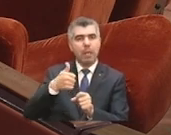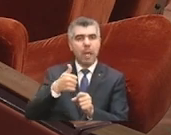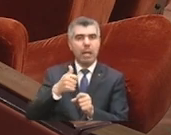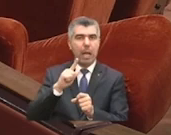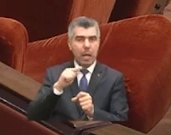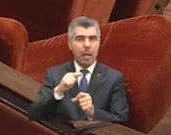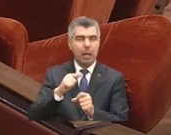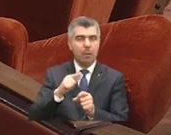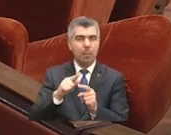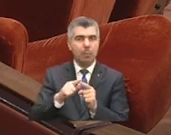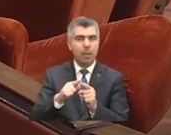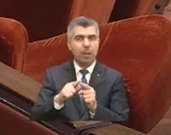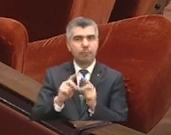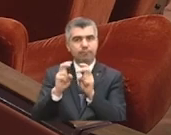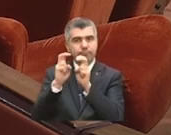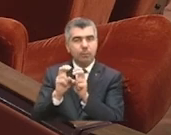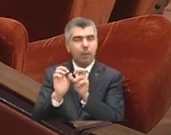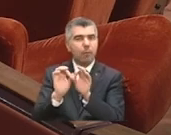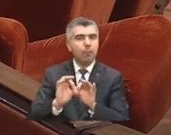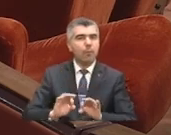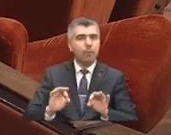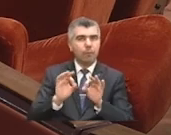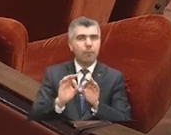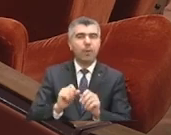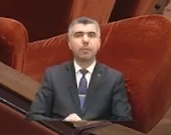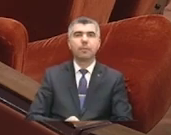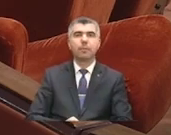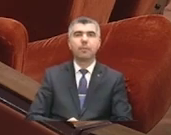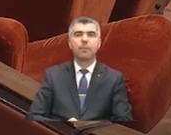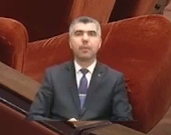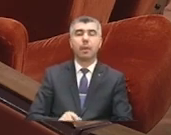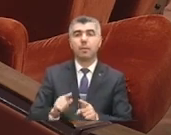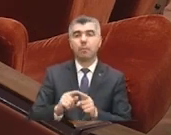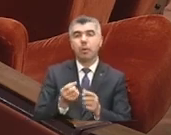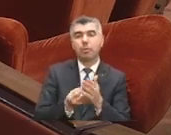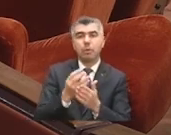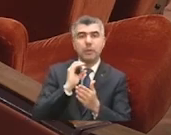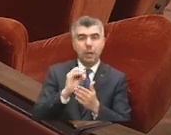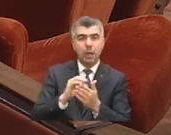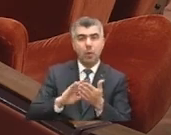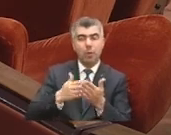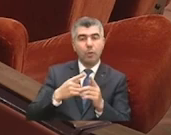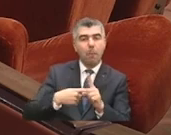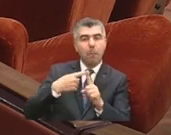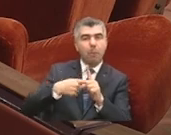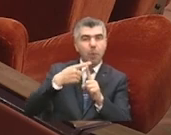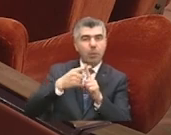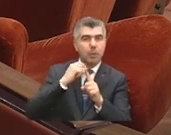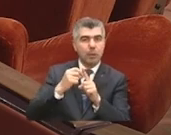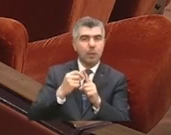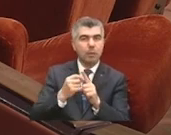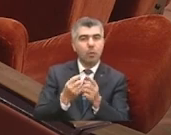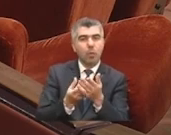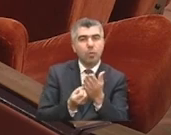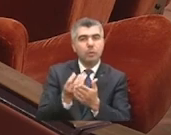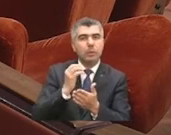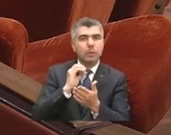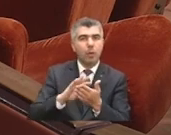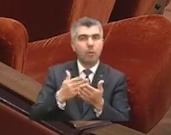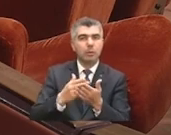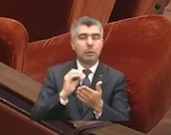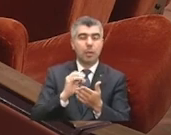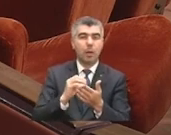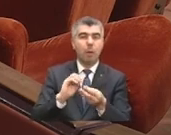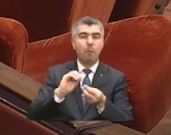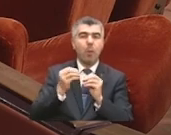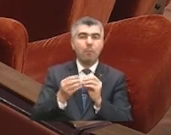الايجابي وخلينا السلبي، لان السلبي هو اللي خلى حكومه جديده تجي، وبنينا على هذاك الايجابي باش نخرجوا هذا التطبيق اللي كيتجاوب مع